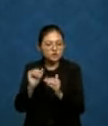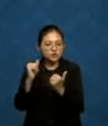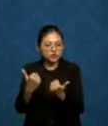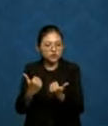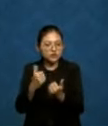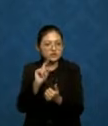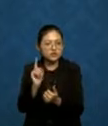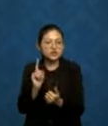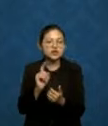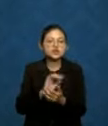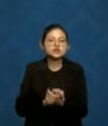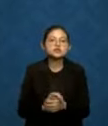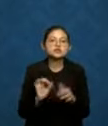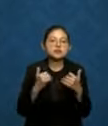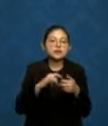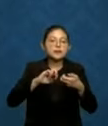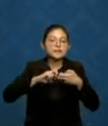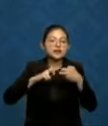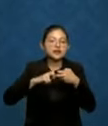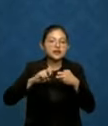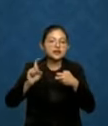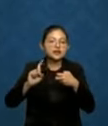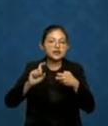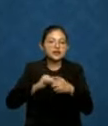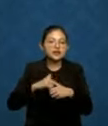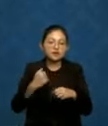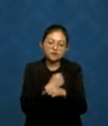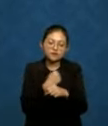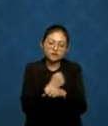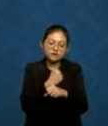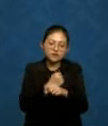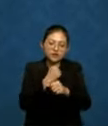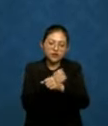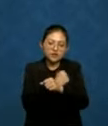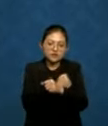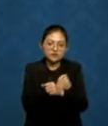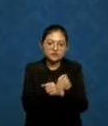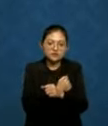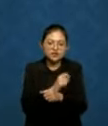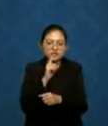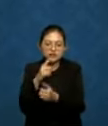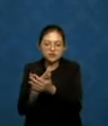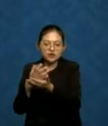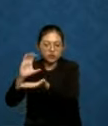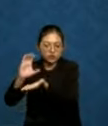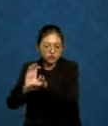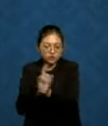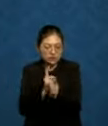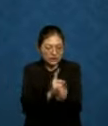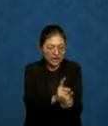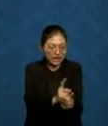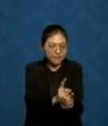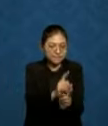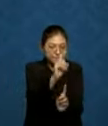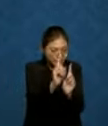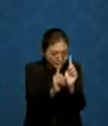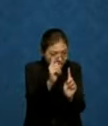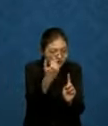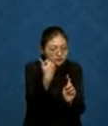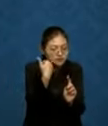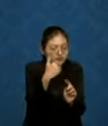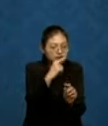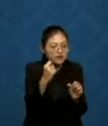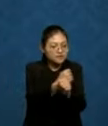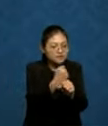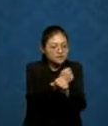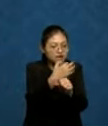ครับมากไปกว่านั้นครับปัญหานึงคือการผลของการฝึกฝีมือแรงงานครับผมอยากรู้ว่าทางกองทุนครับมีการติดตามหรือไม่ครับว่าฝึกฝีมือแรงงาน